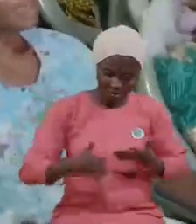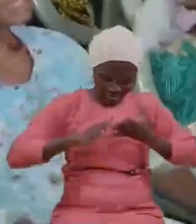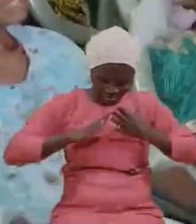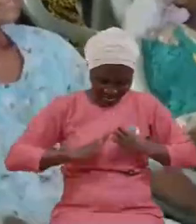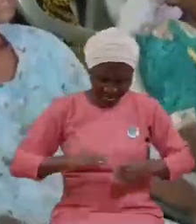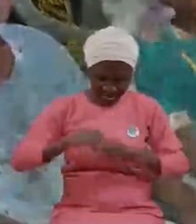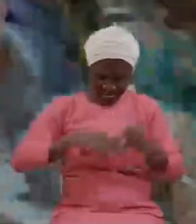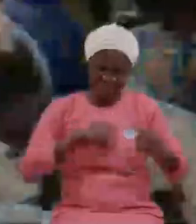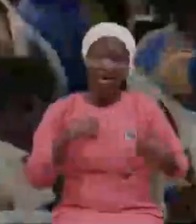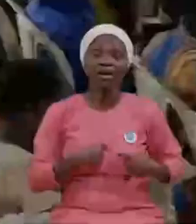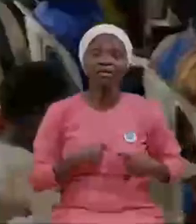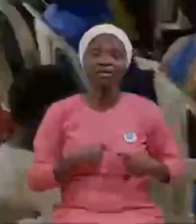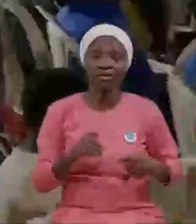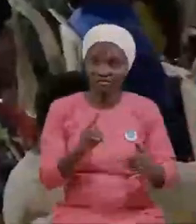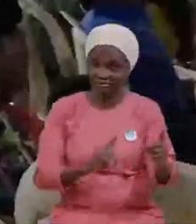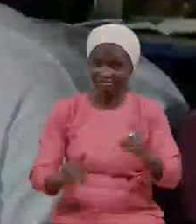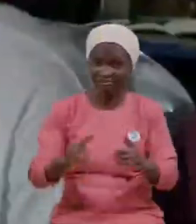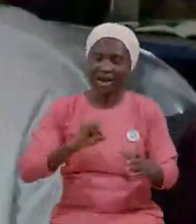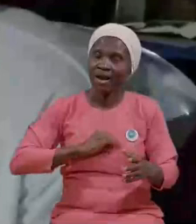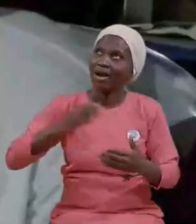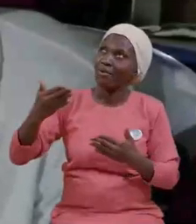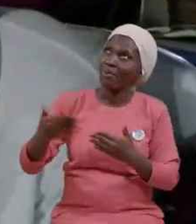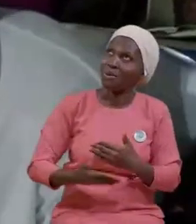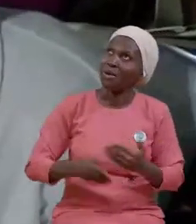J'accueille le Prince de la paix dans mon cœur.